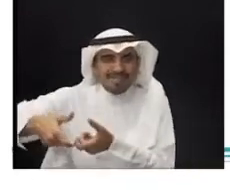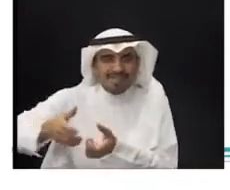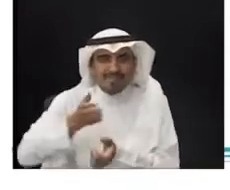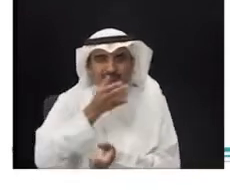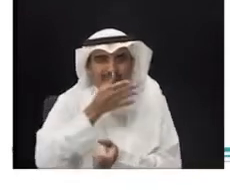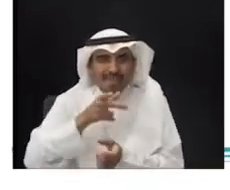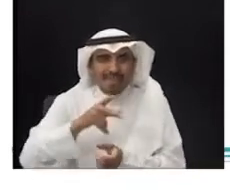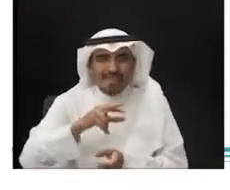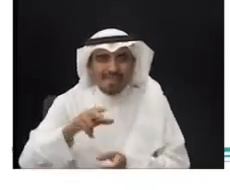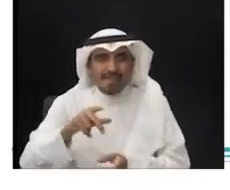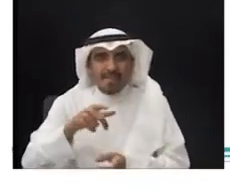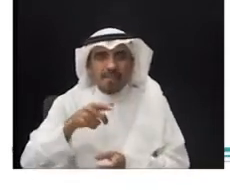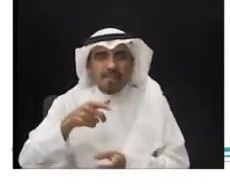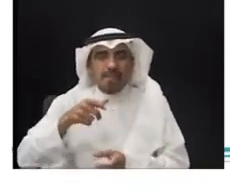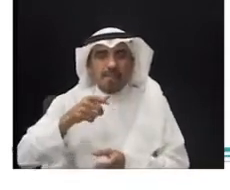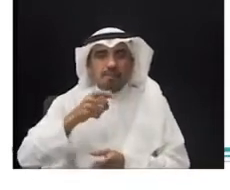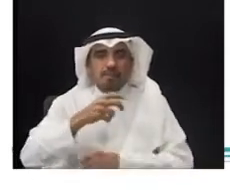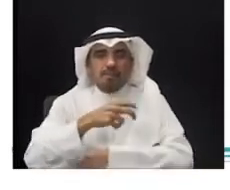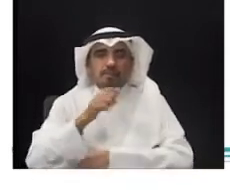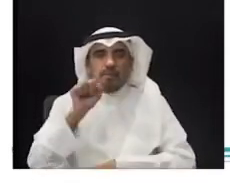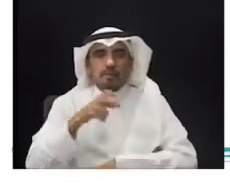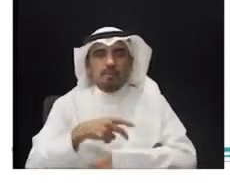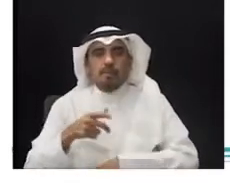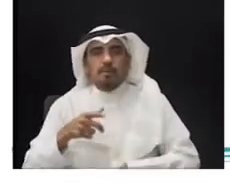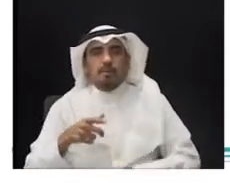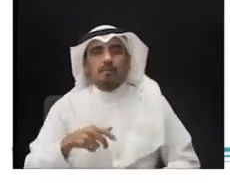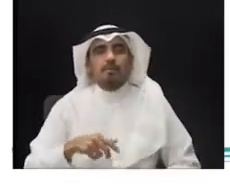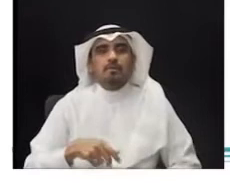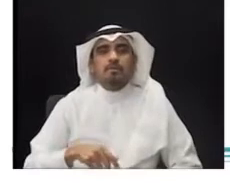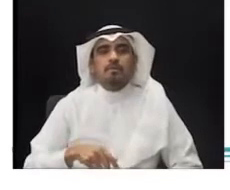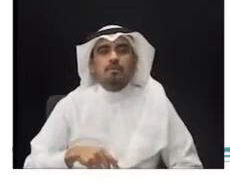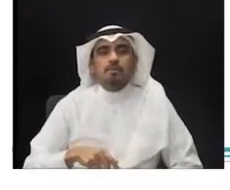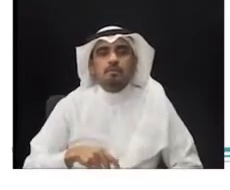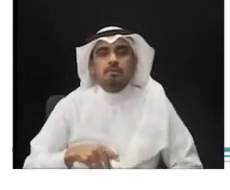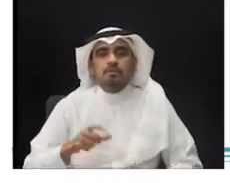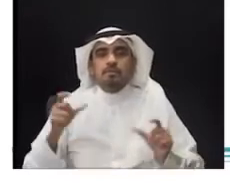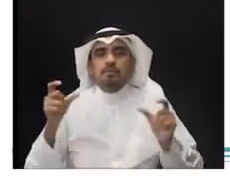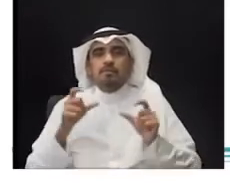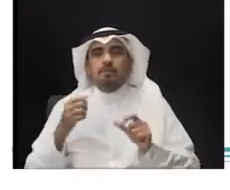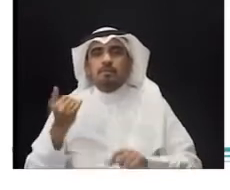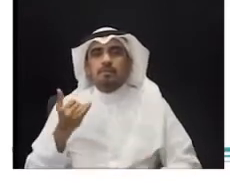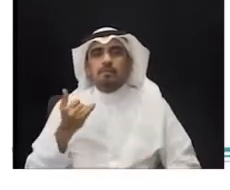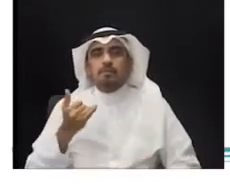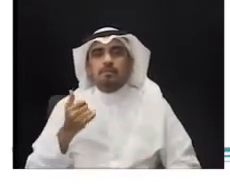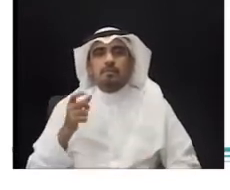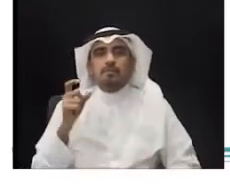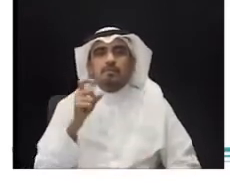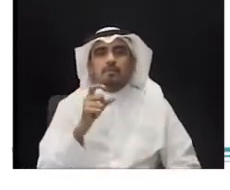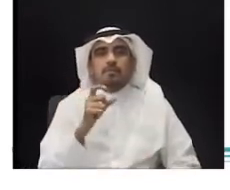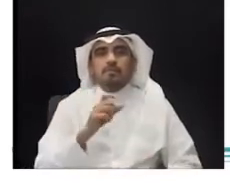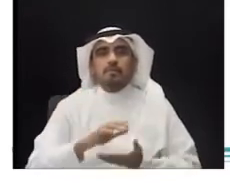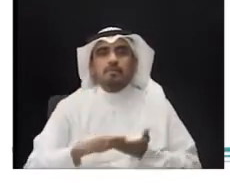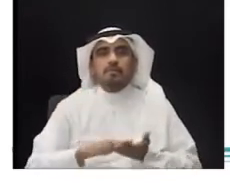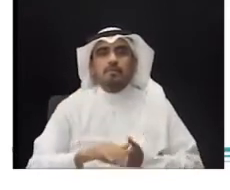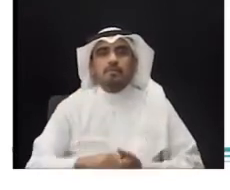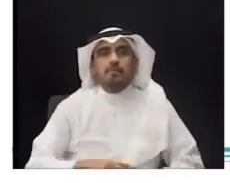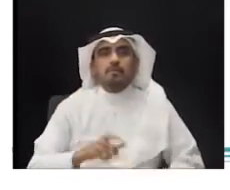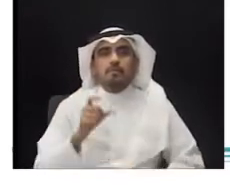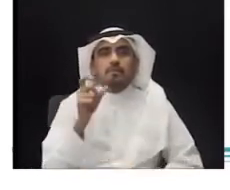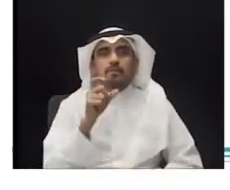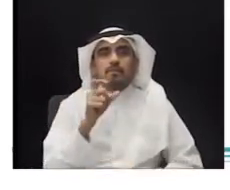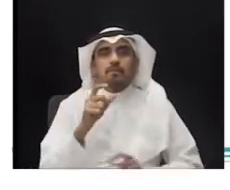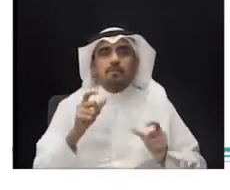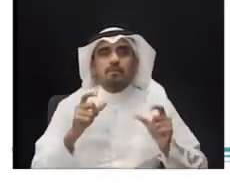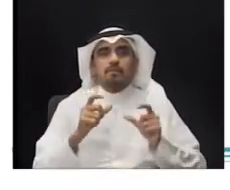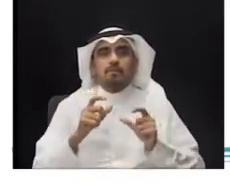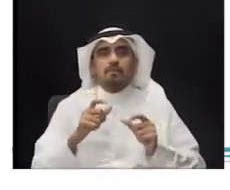دلو أخيك لك صدقة. رواه الترمذي. نحدد القول الدال على اهتمام الإسلام بالبيئة ثم